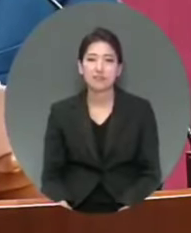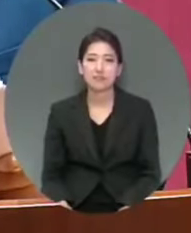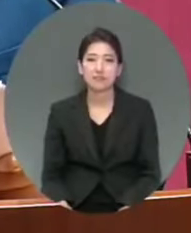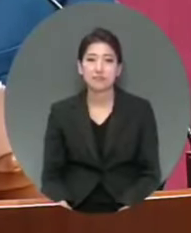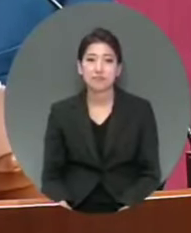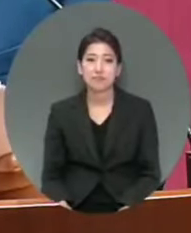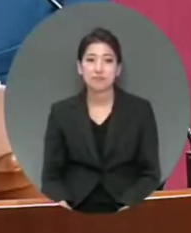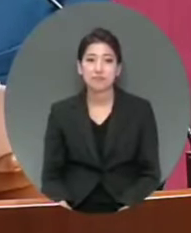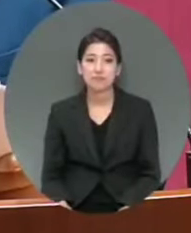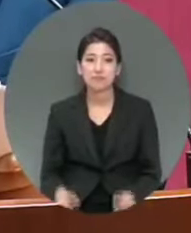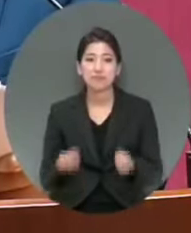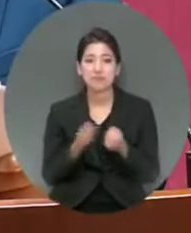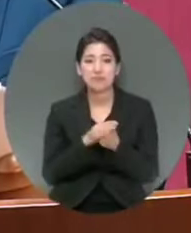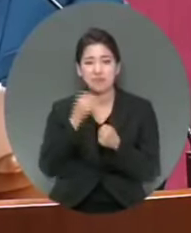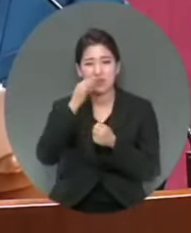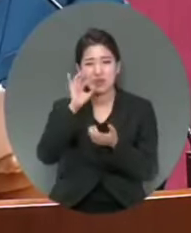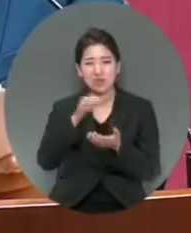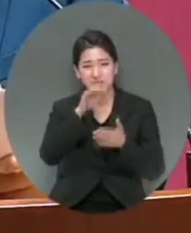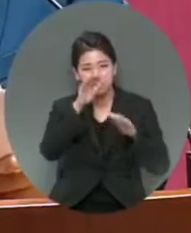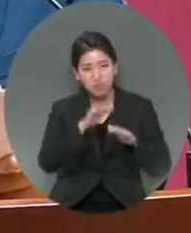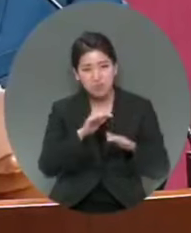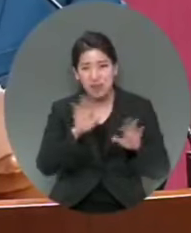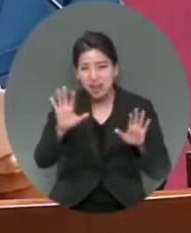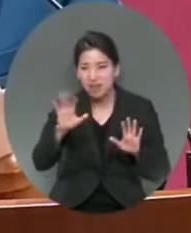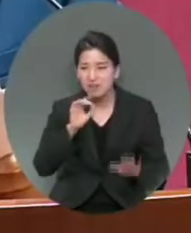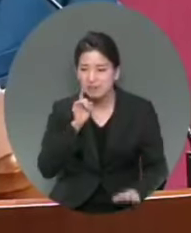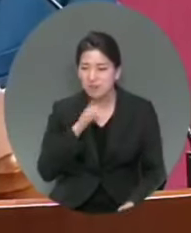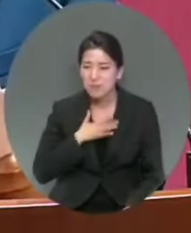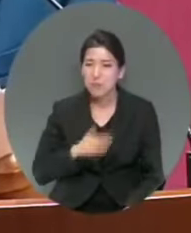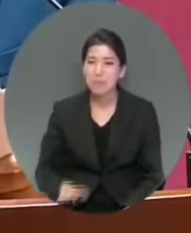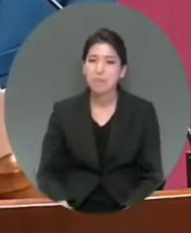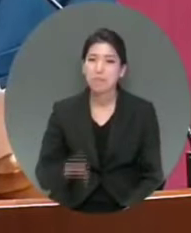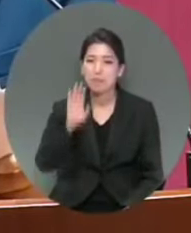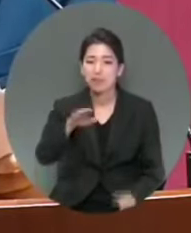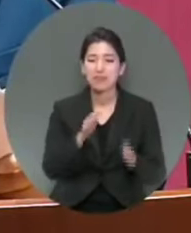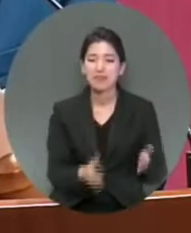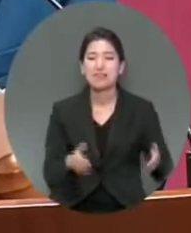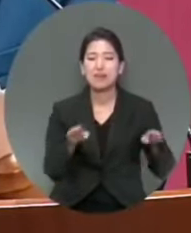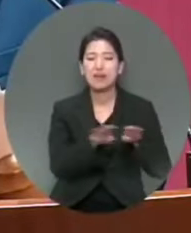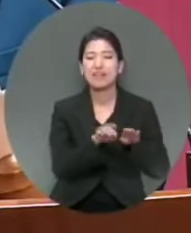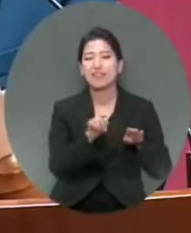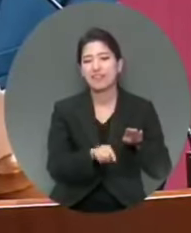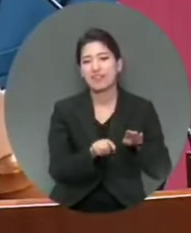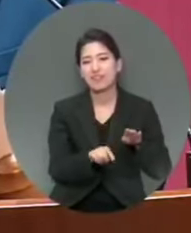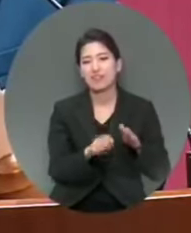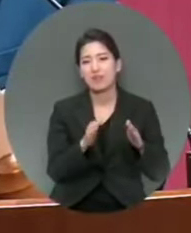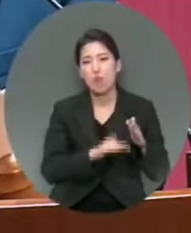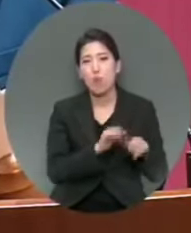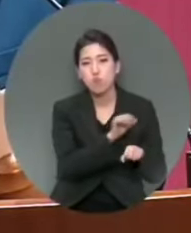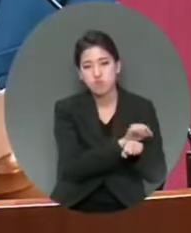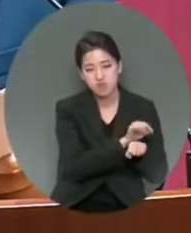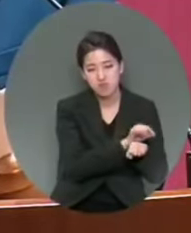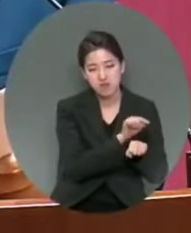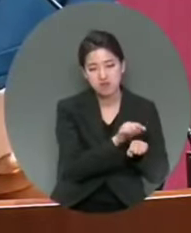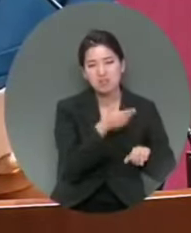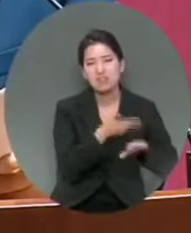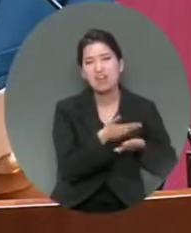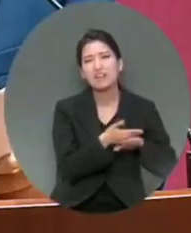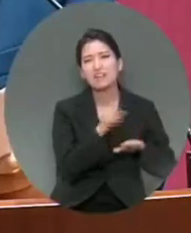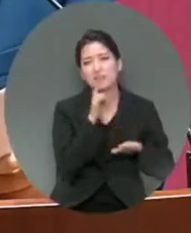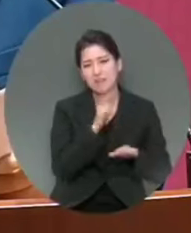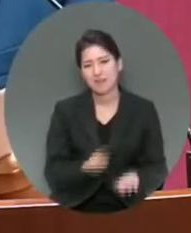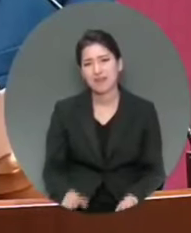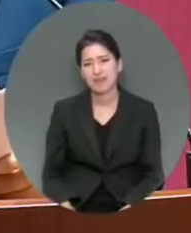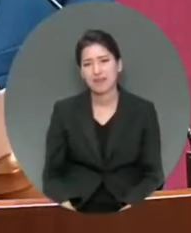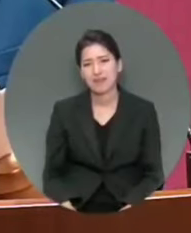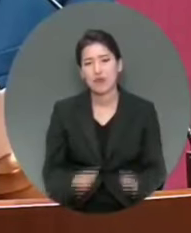수당 체계를 자율적으로 말씀드리는 건요. 때문에 그 기관에서 기관에 계신 공무원들이 다르다라는 거예요. 그리고